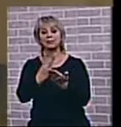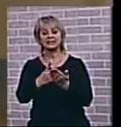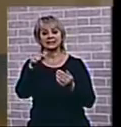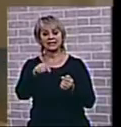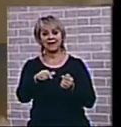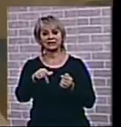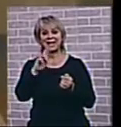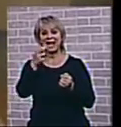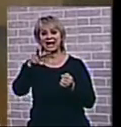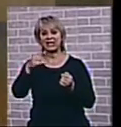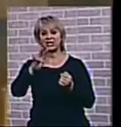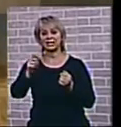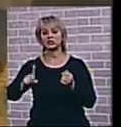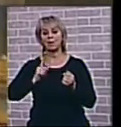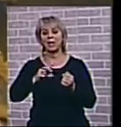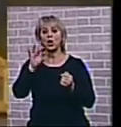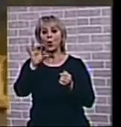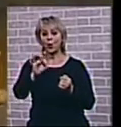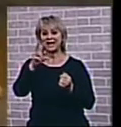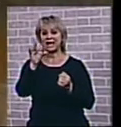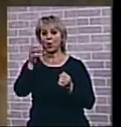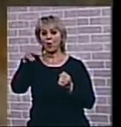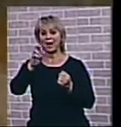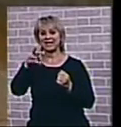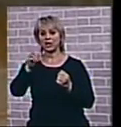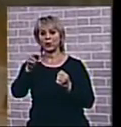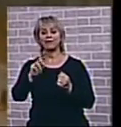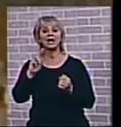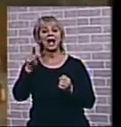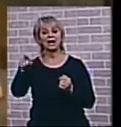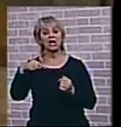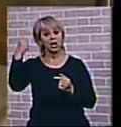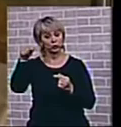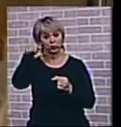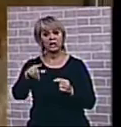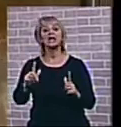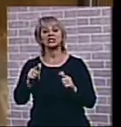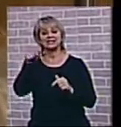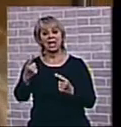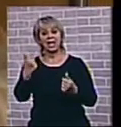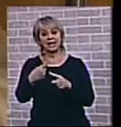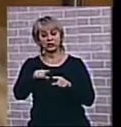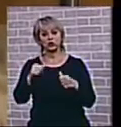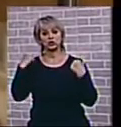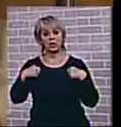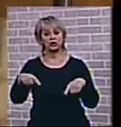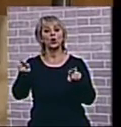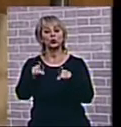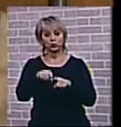представила калининградский мастер Ольга Романенкова. Ну и так как она из Калининграда, естественно, эти жилеты